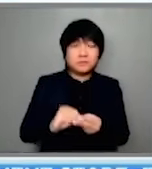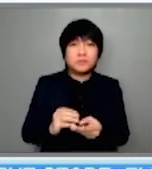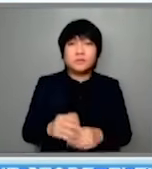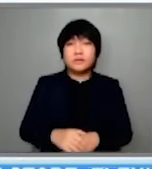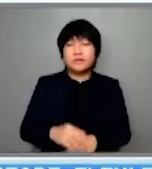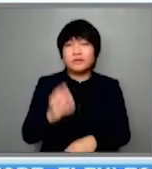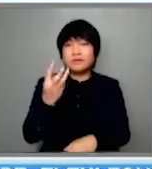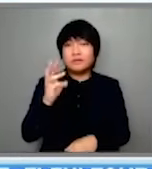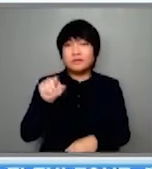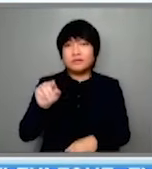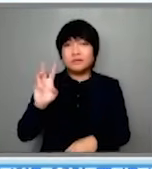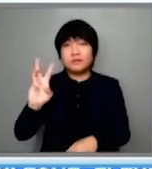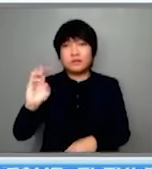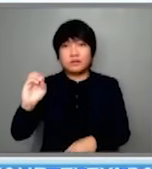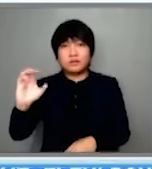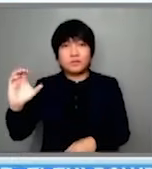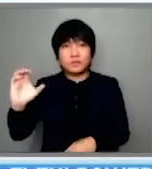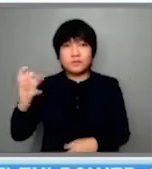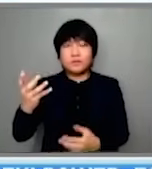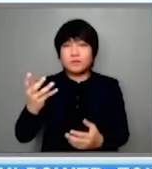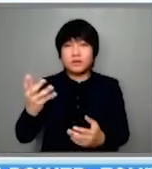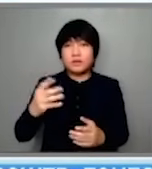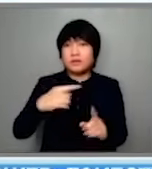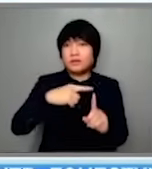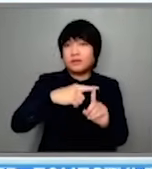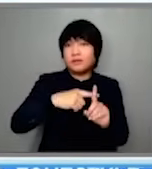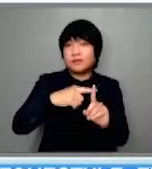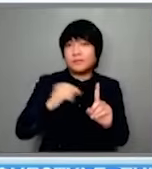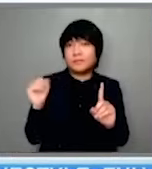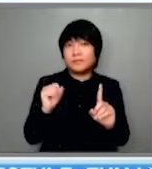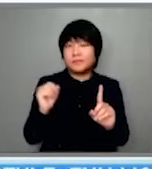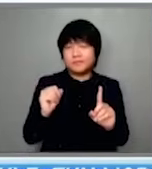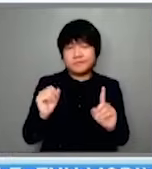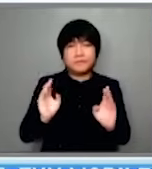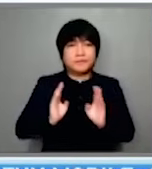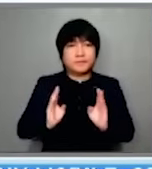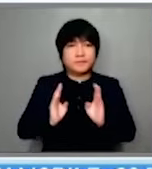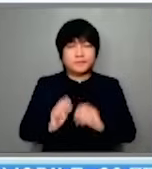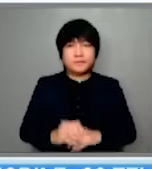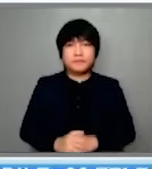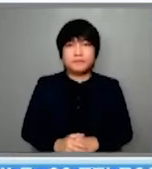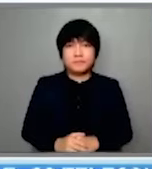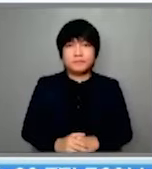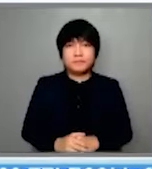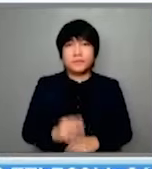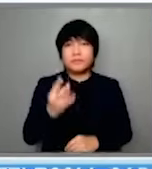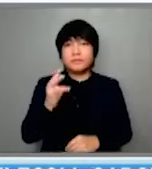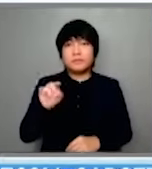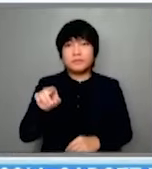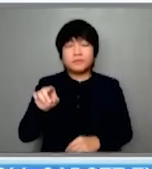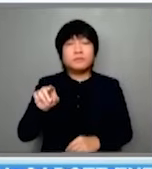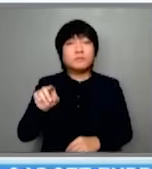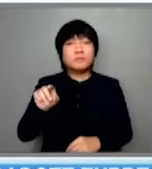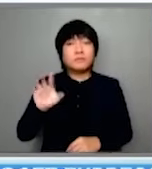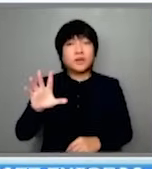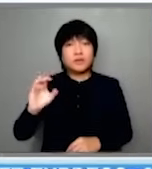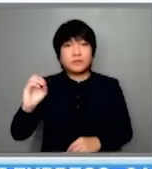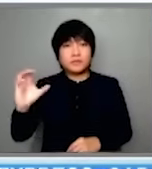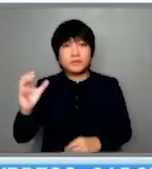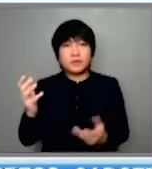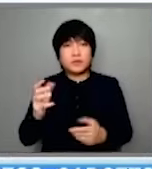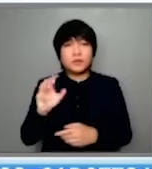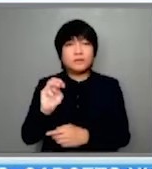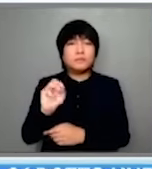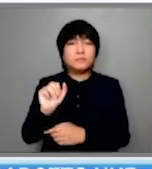Celsius na minimum temperature sa City of Pines, Baguio. 17.5 degrees Celsius sa Malaybalay,